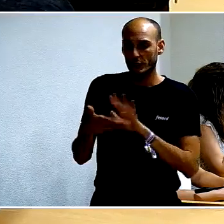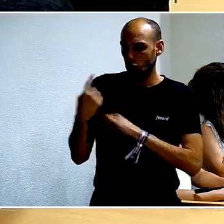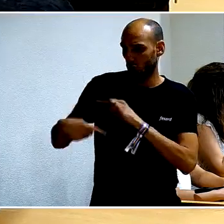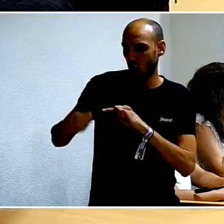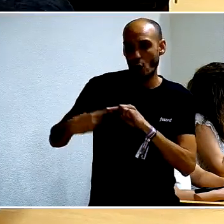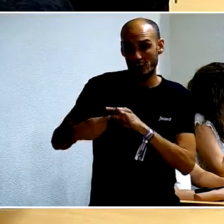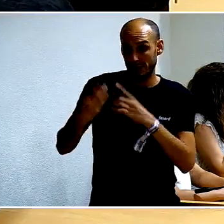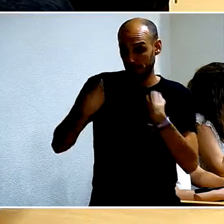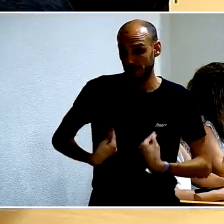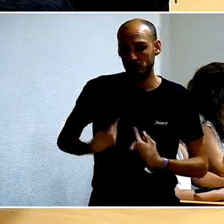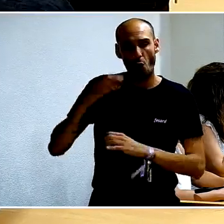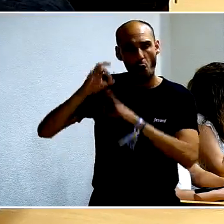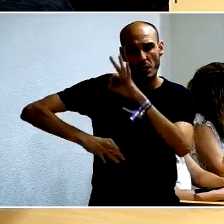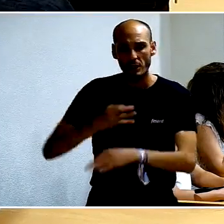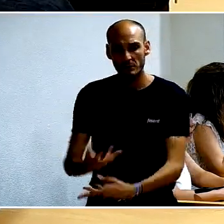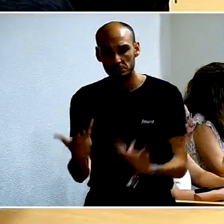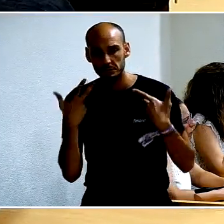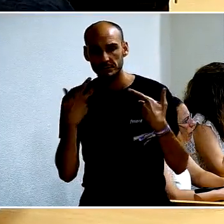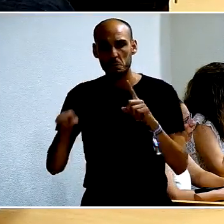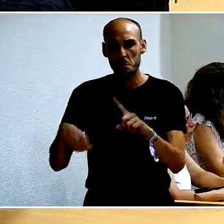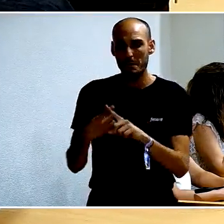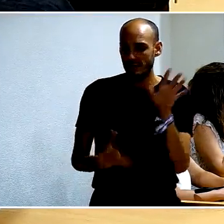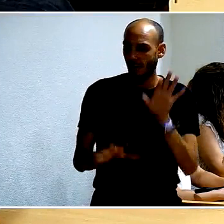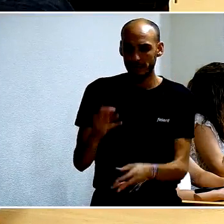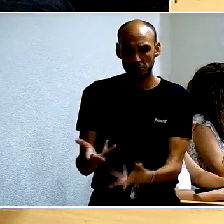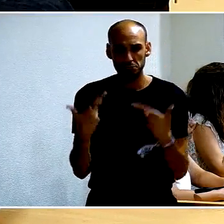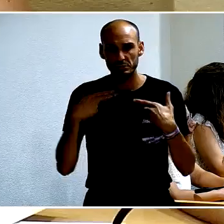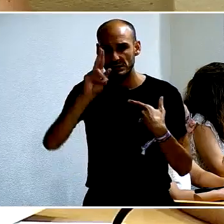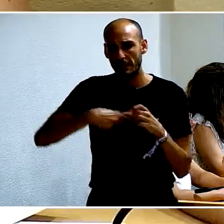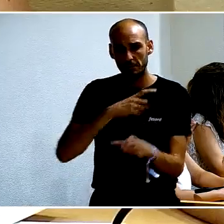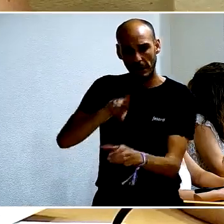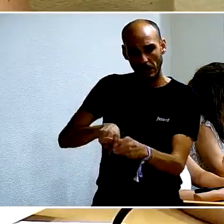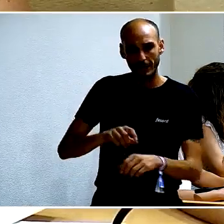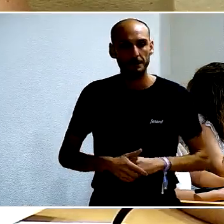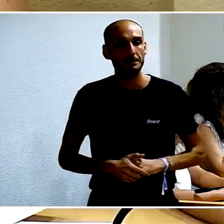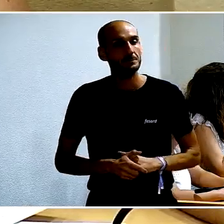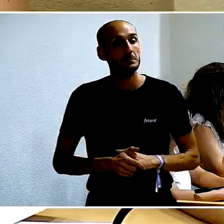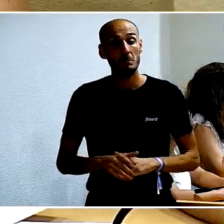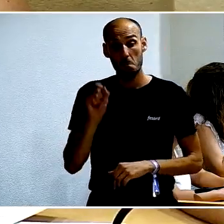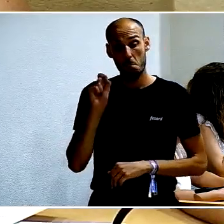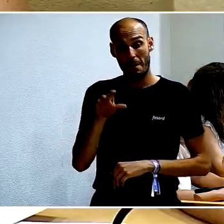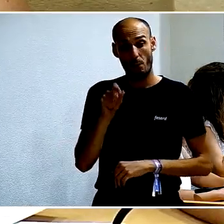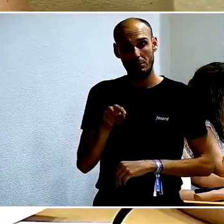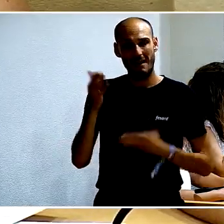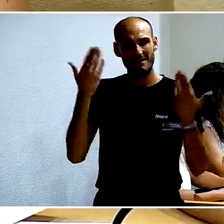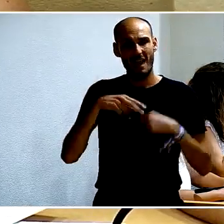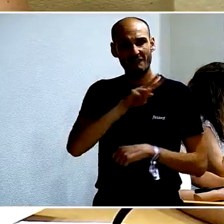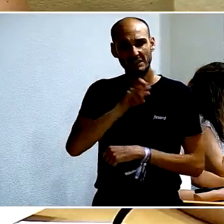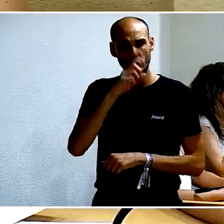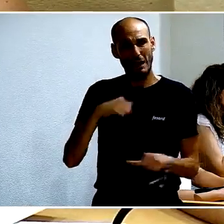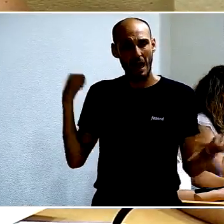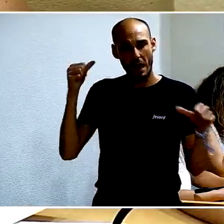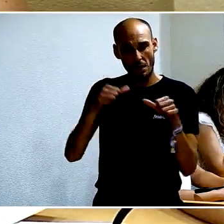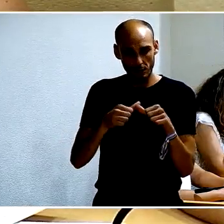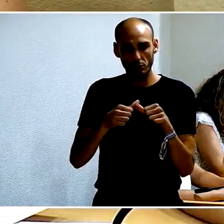Daira com en l'organització i en la presa de totes les decisions. Paiporta du ja 22 anys